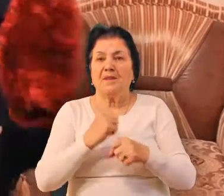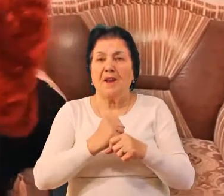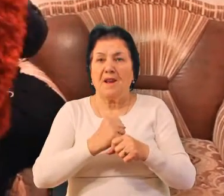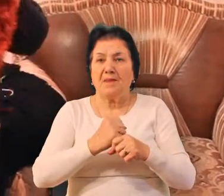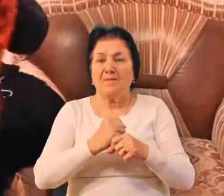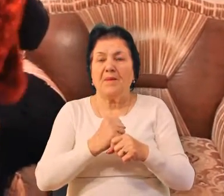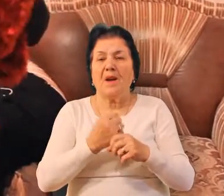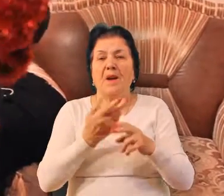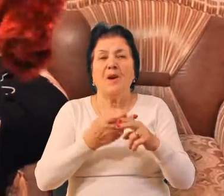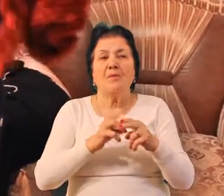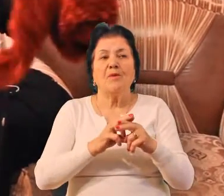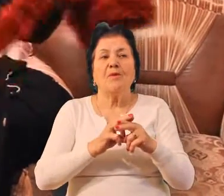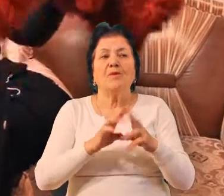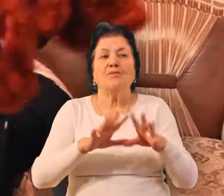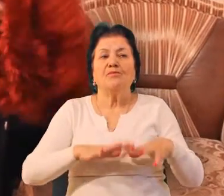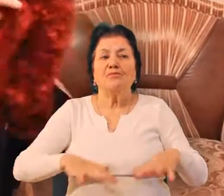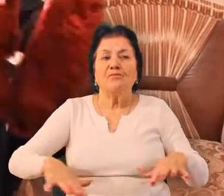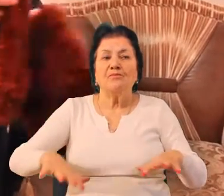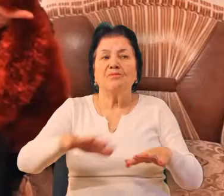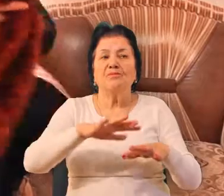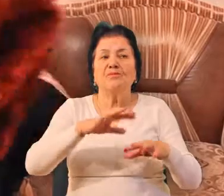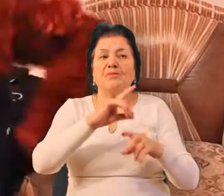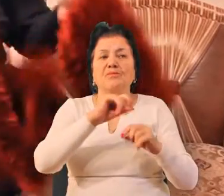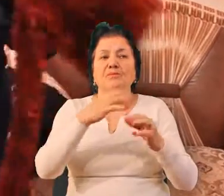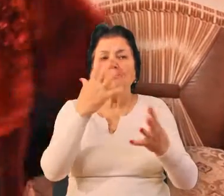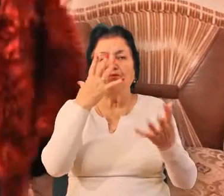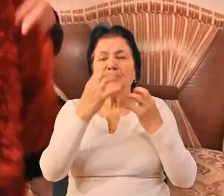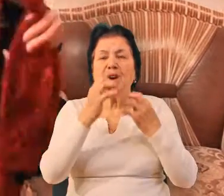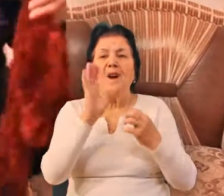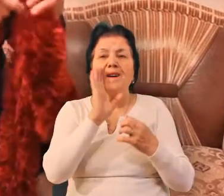şərfdir. Qız uşağı üçün, belə.